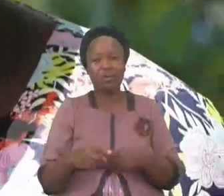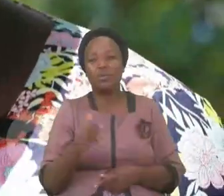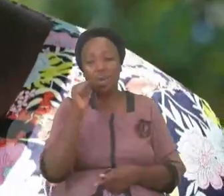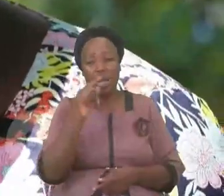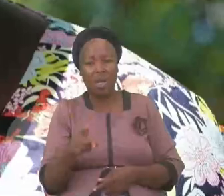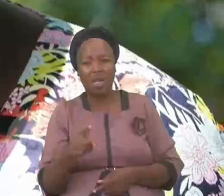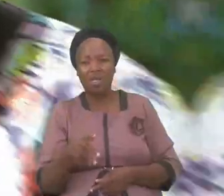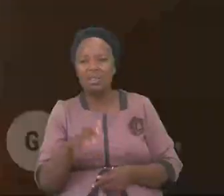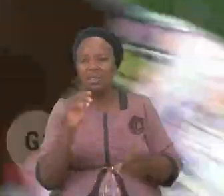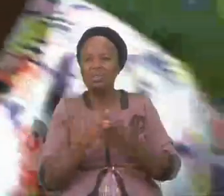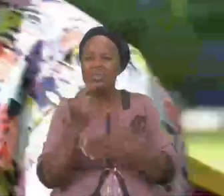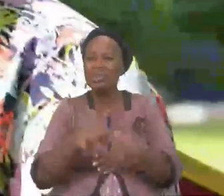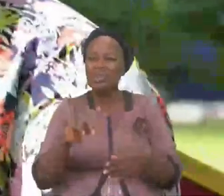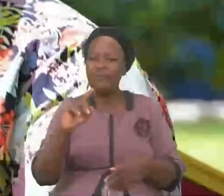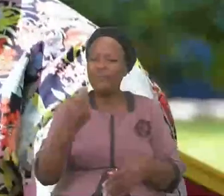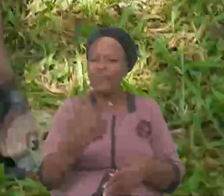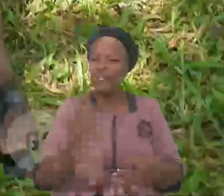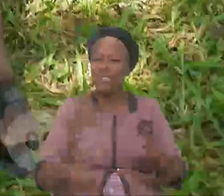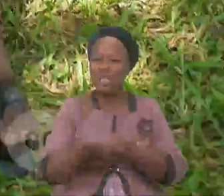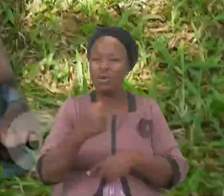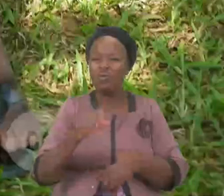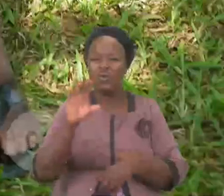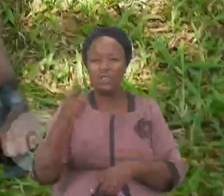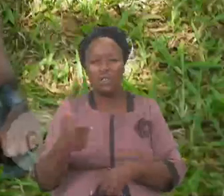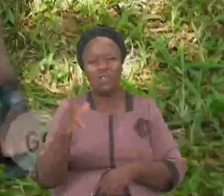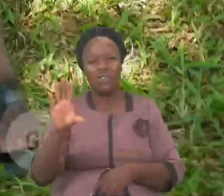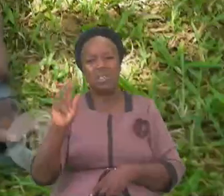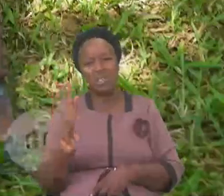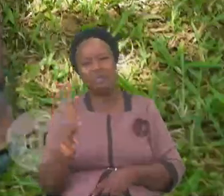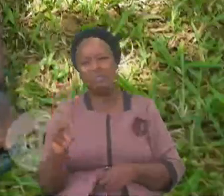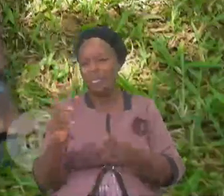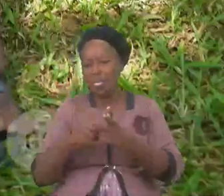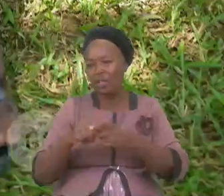Le premier jour de JCK à Bori,